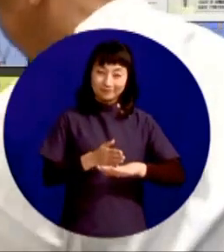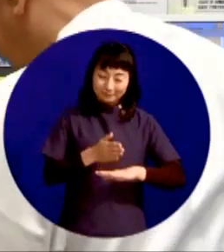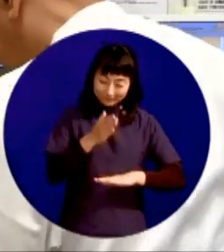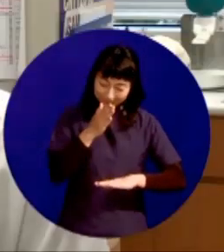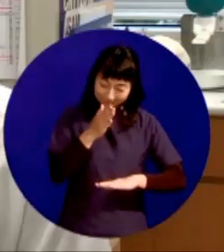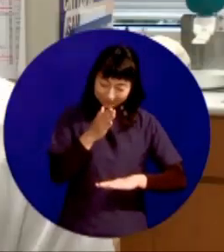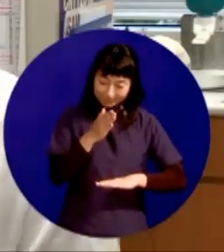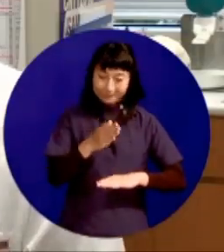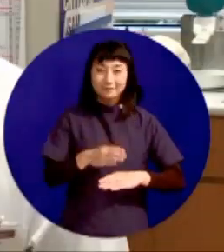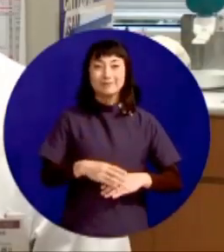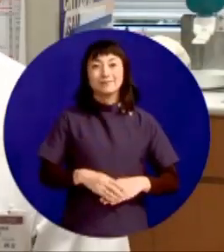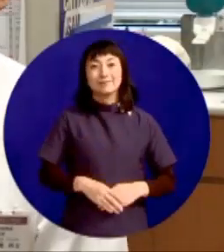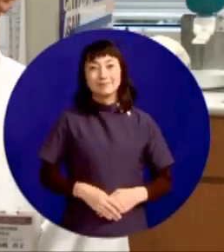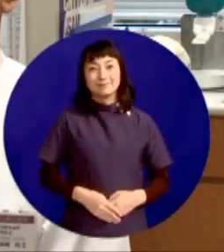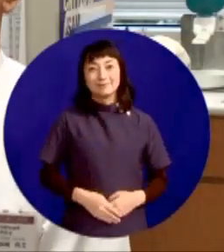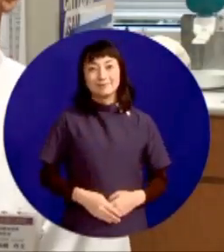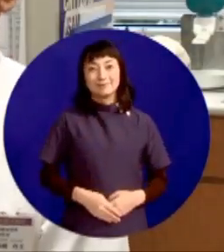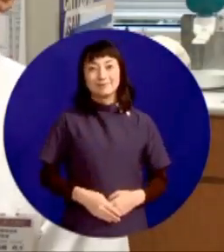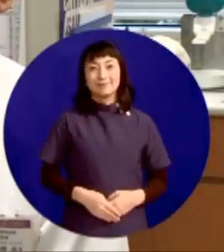ました